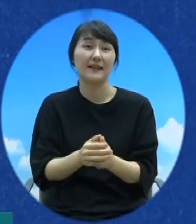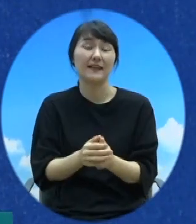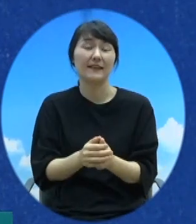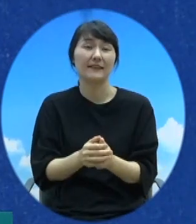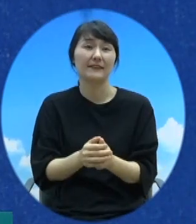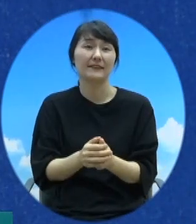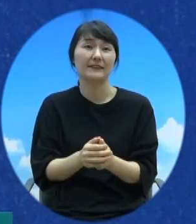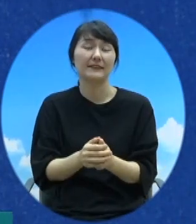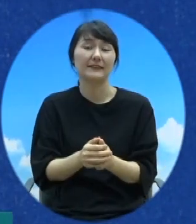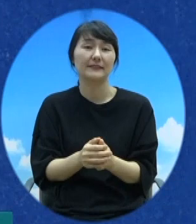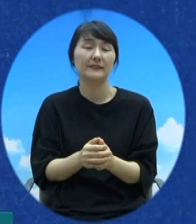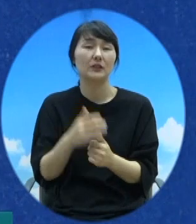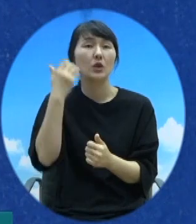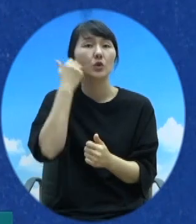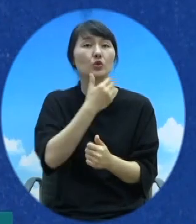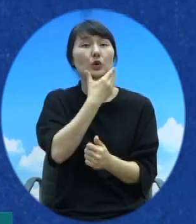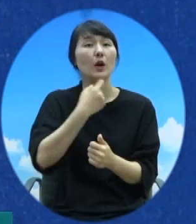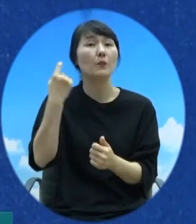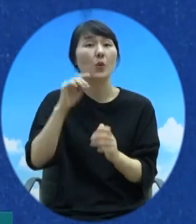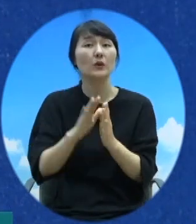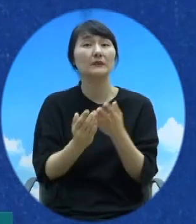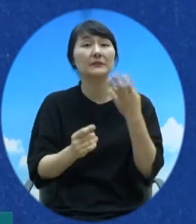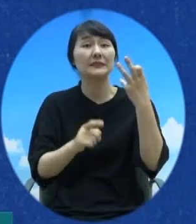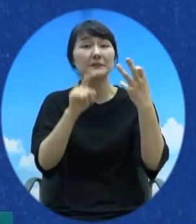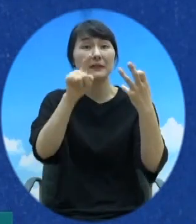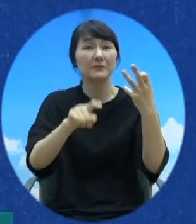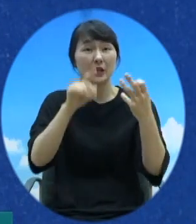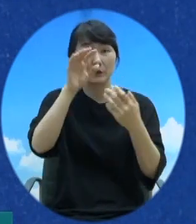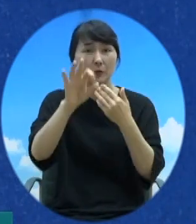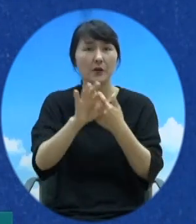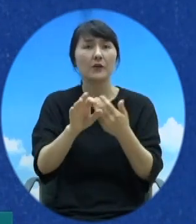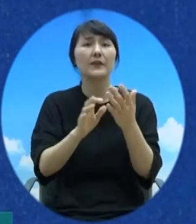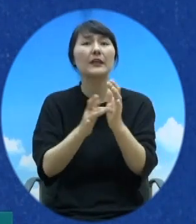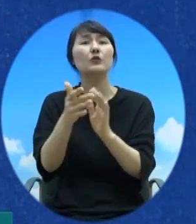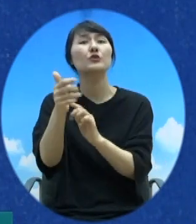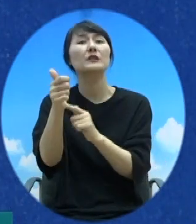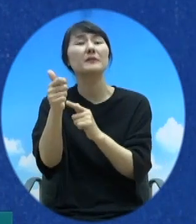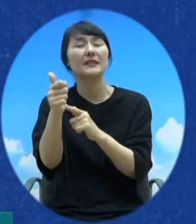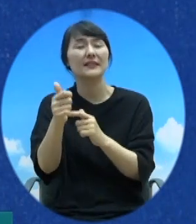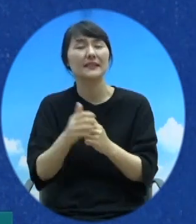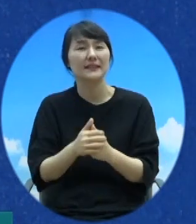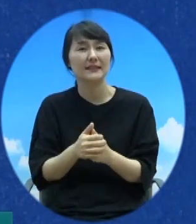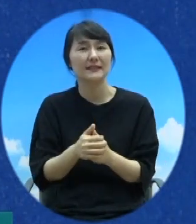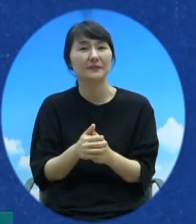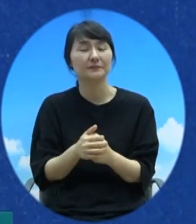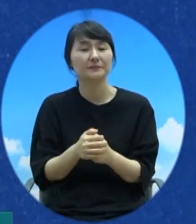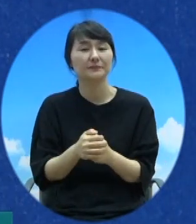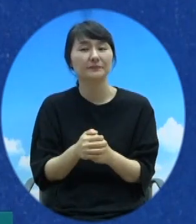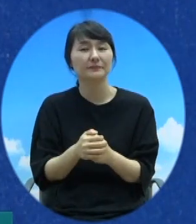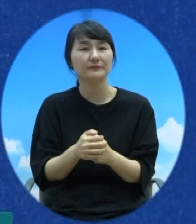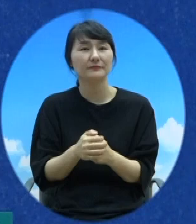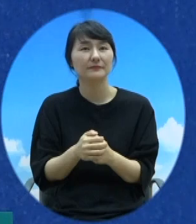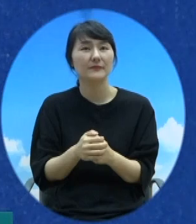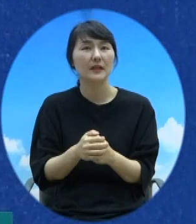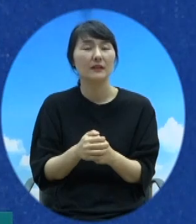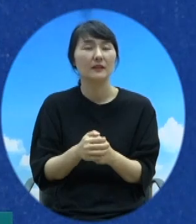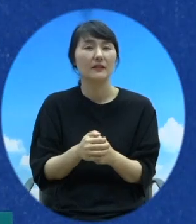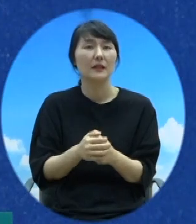특별히 누가복음 13장에는 예수님이 이 비유를 어떤